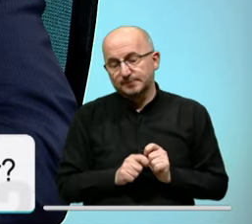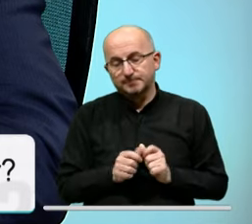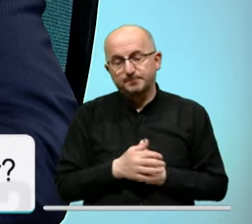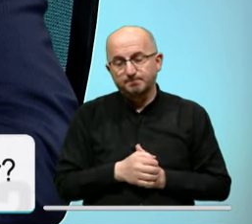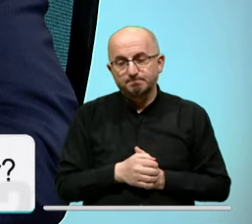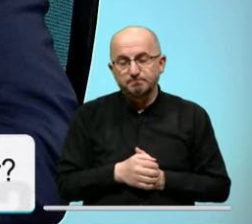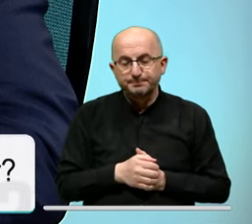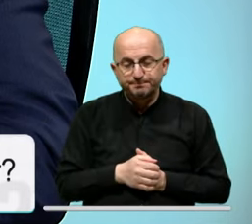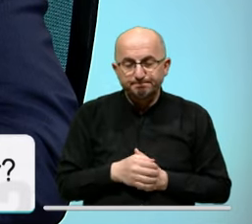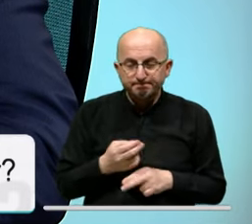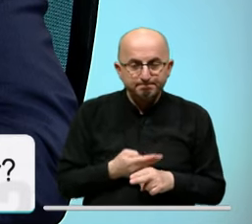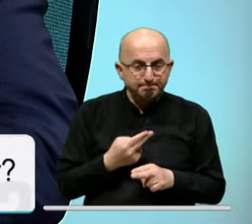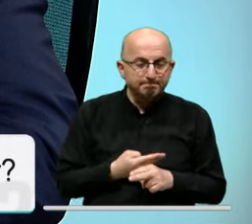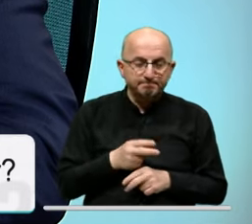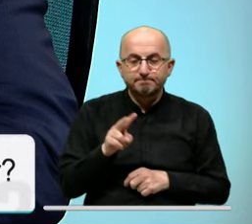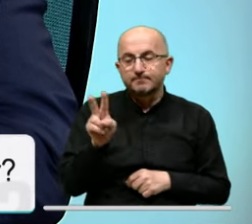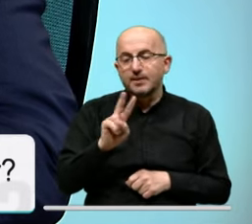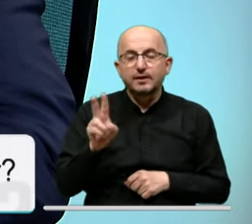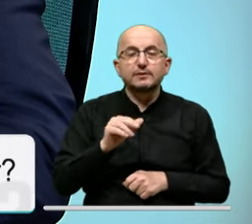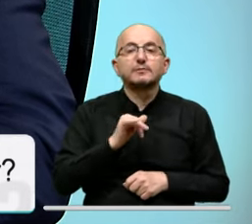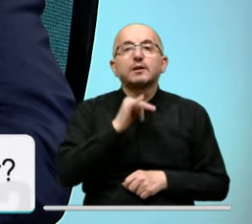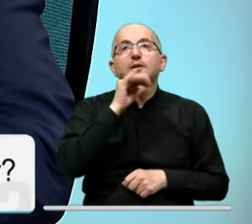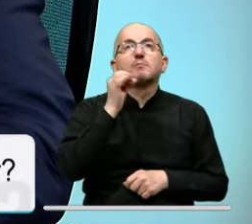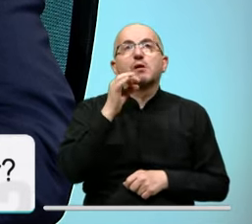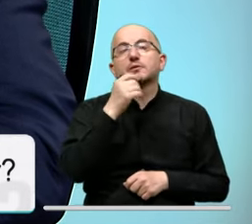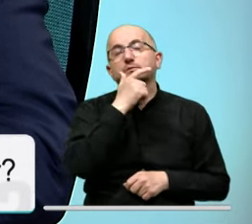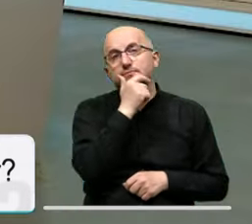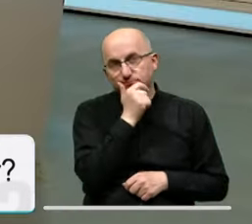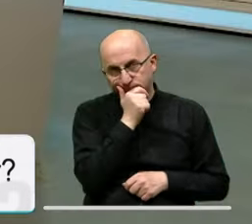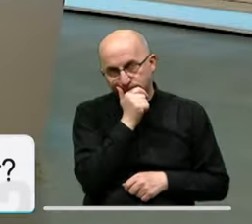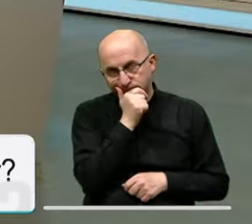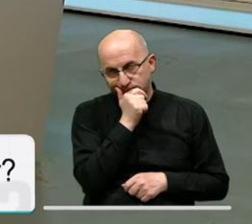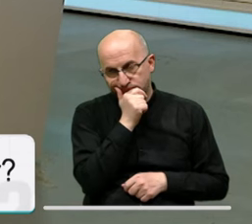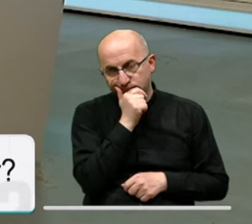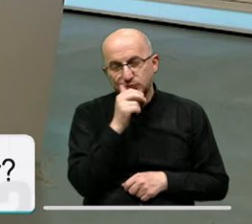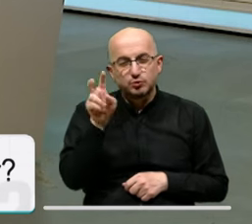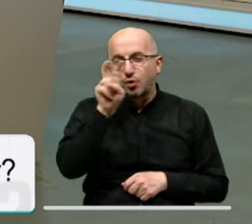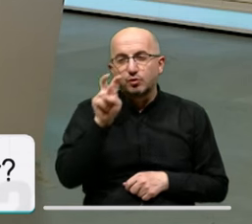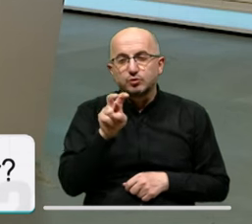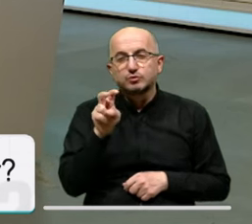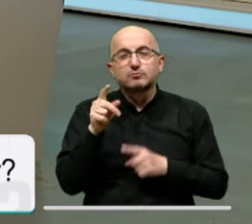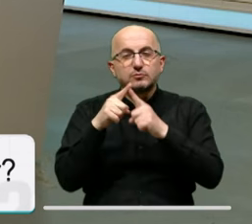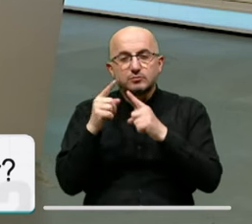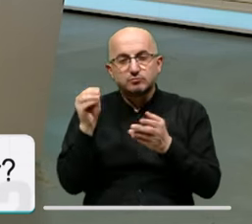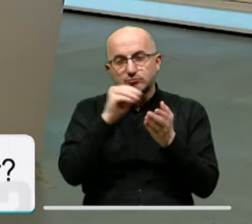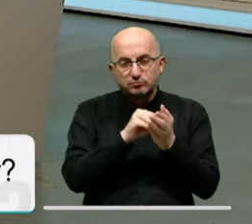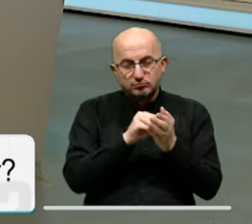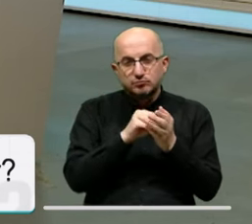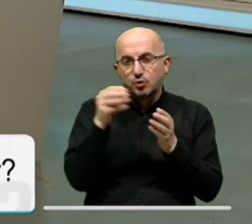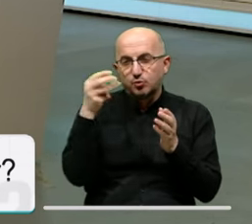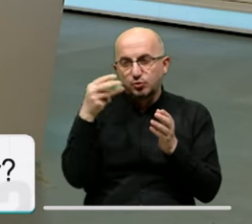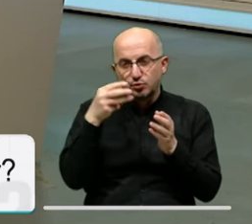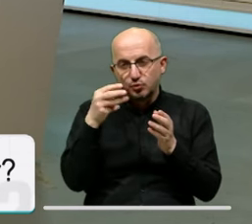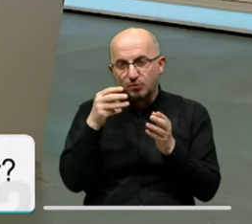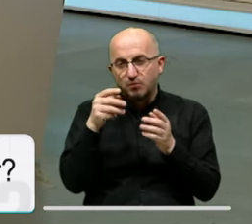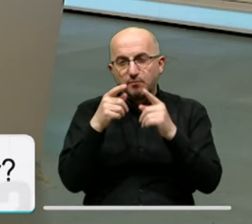hesaplanır diyelim ki 20 gram altını var kaç lira etti Şu ne kadar döviz vardı Şu kadar onu da oraya ekler ne